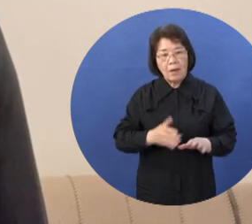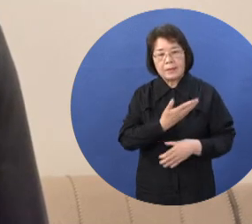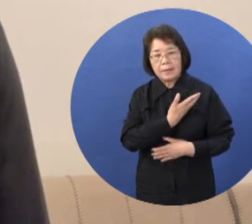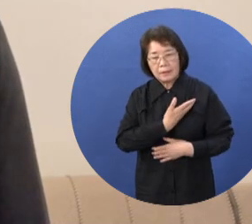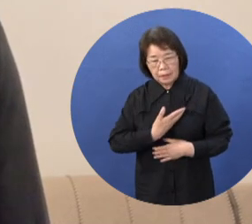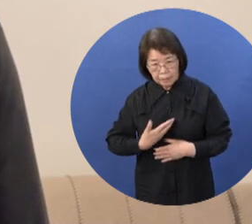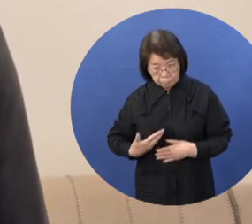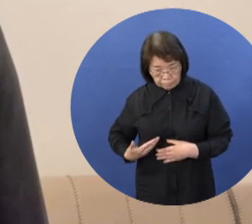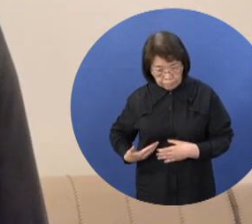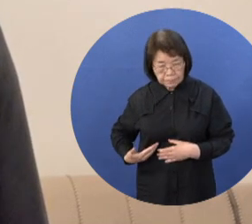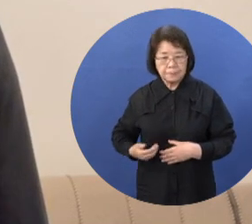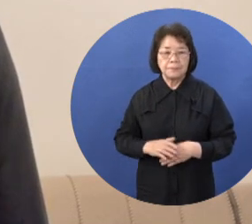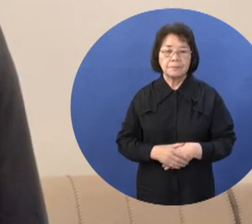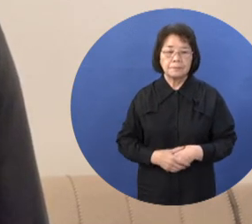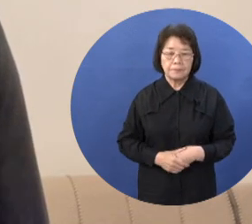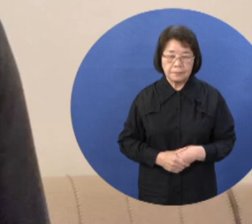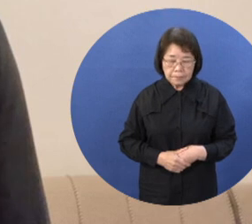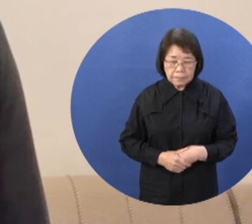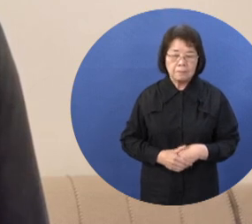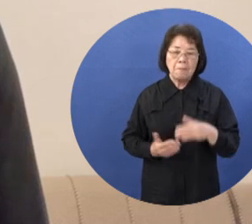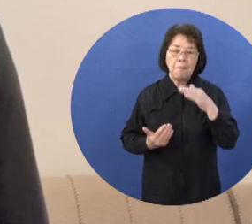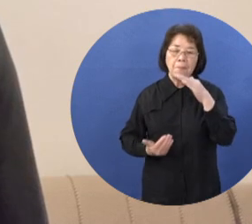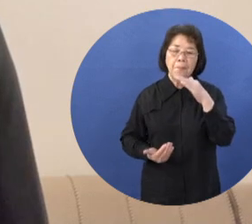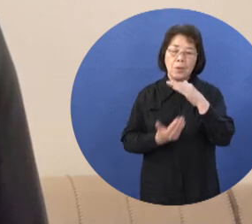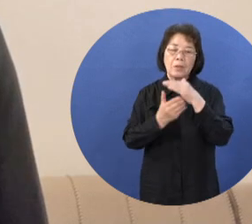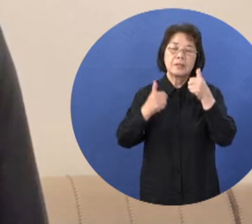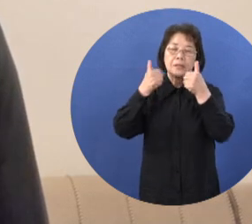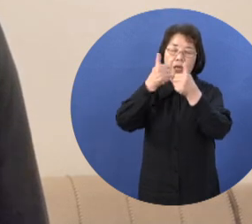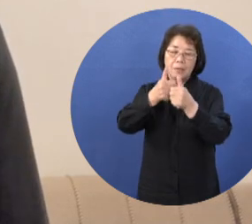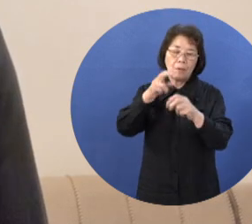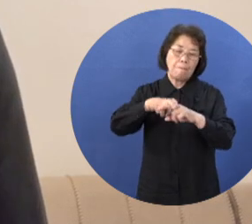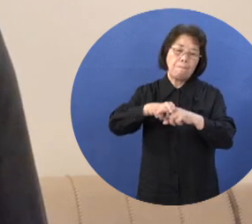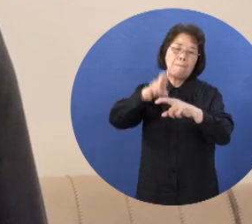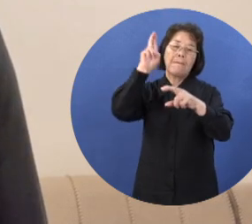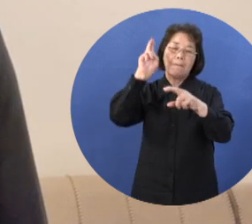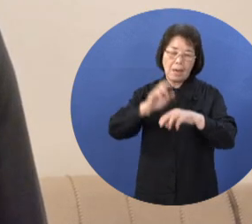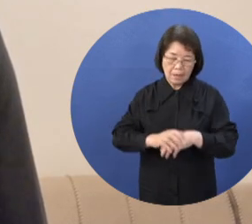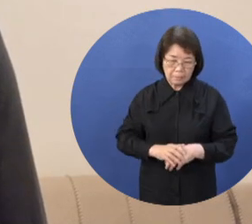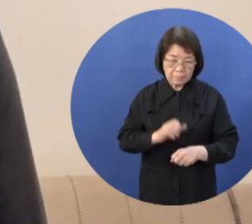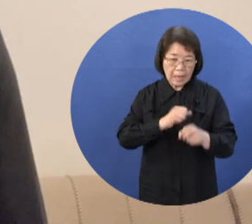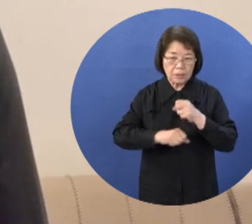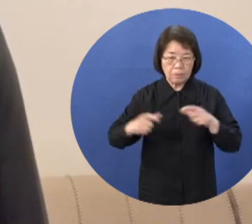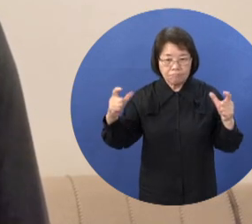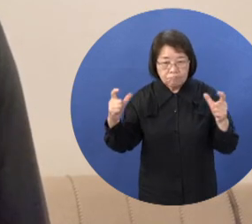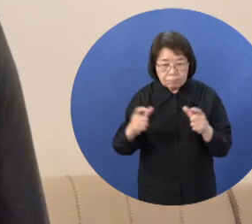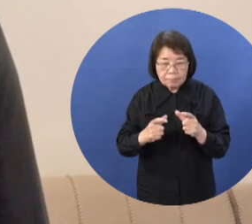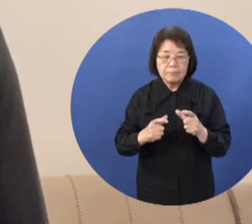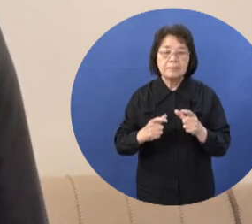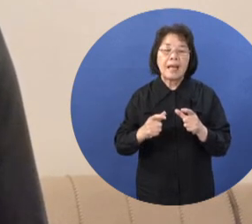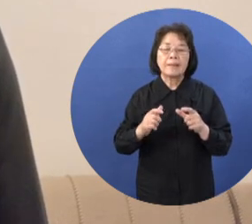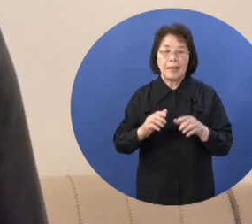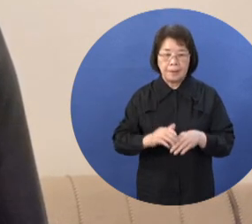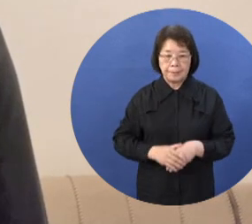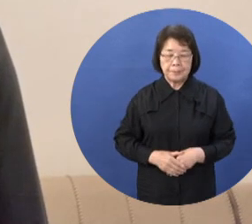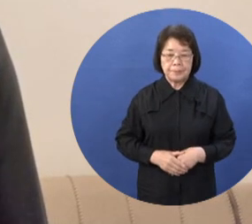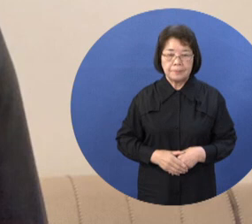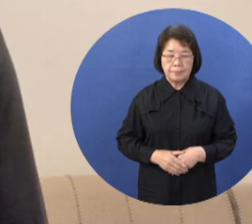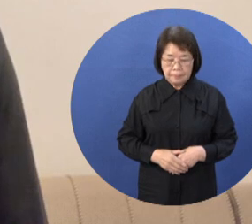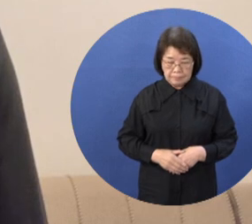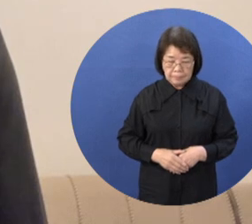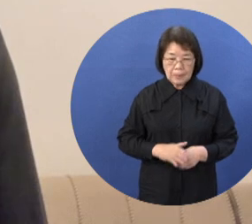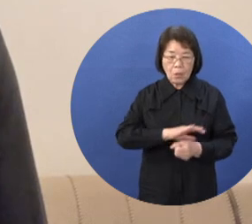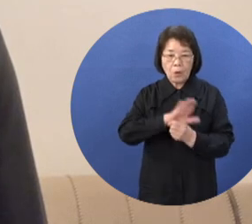く、プレミア不参加、活動縮小という形にはなってしまいましたが、またコロナが落ち着い